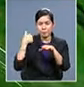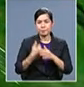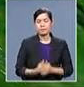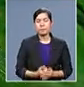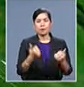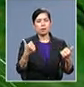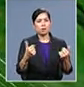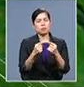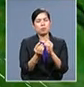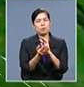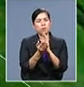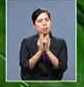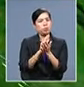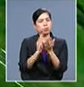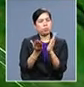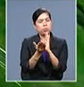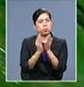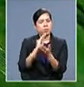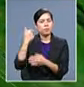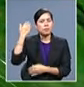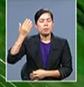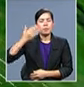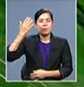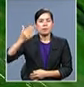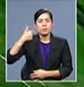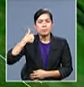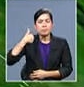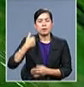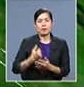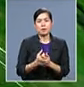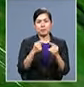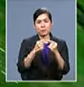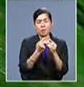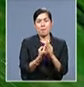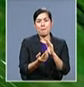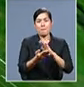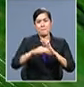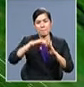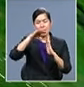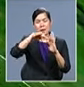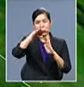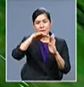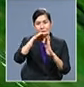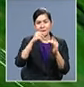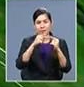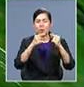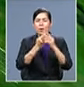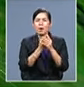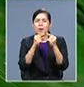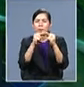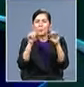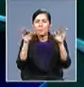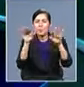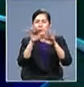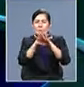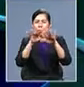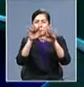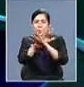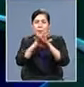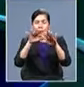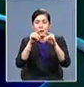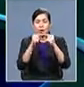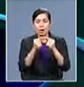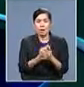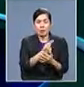นพายุฤดูร้อนจะทำให้มลพิษหมอกควันไฟในภาคเหนือดีขึ้นในไม่ช้านี้ด้วยนะครับทีวี360องศายังส่งเสริม